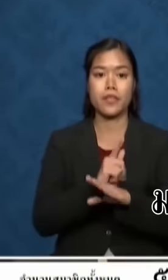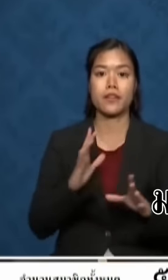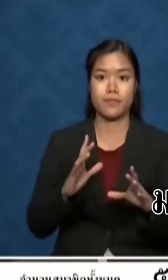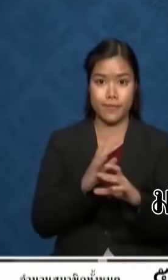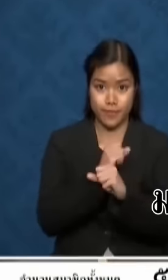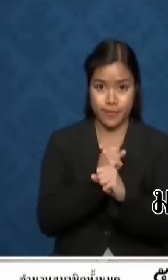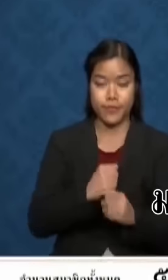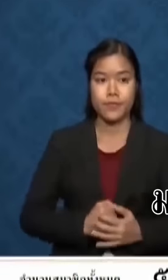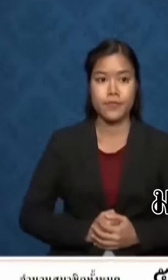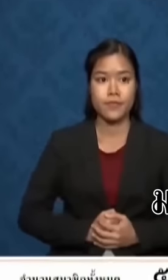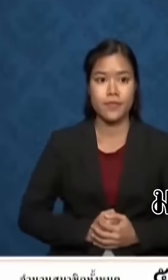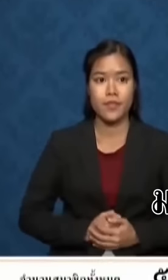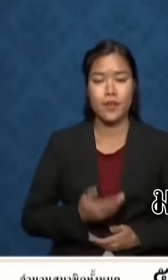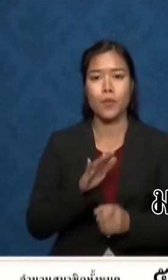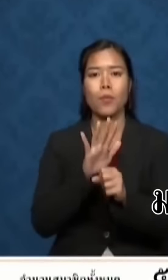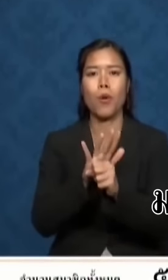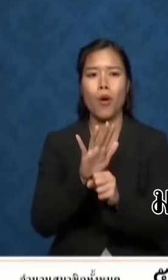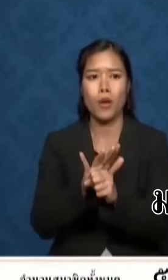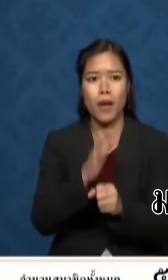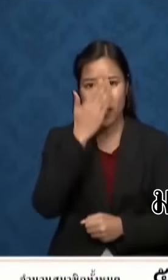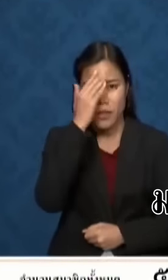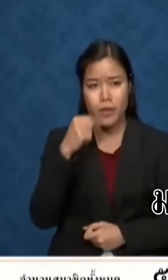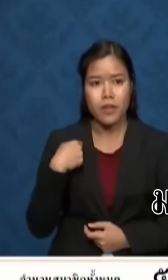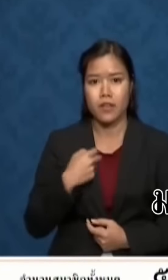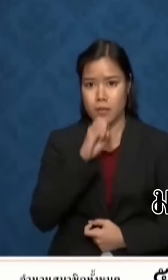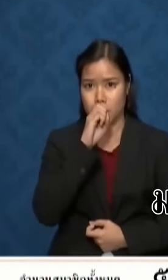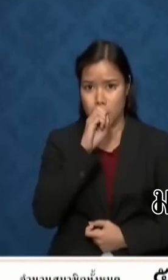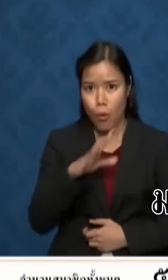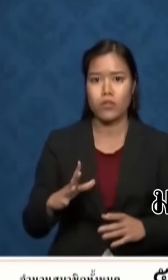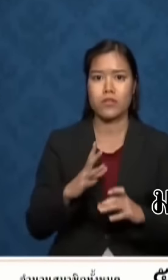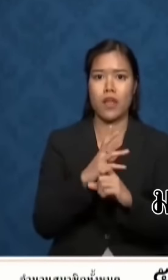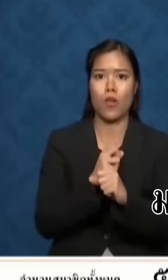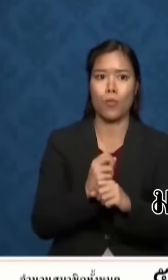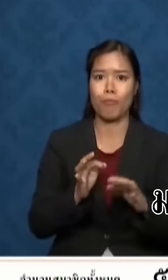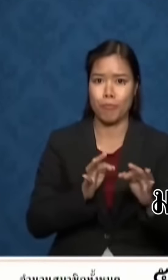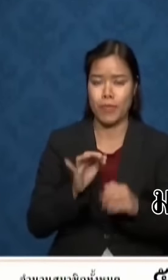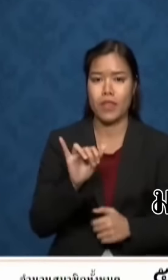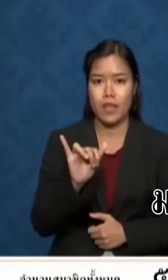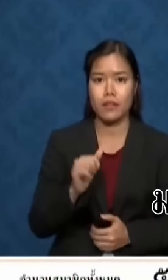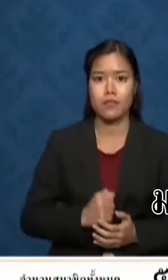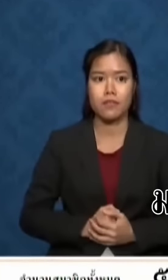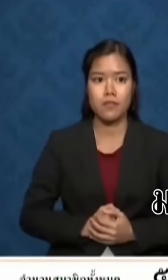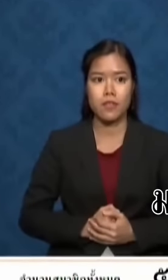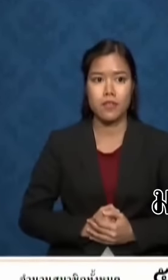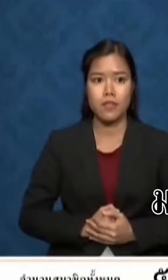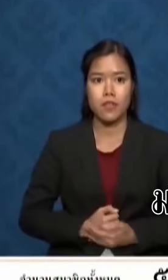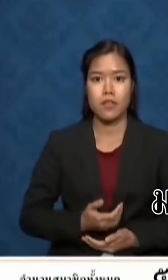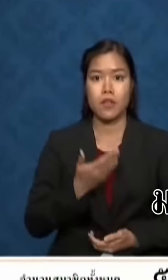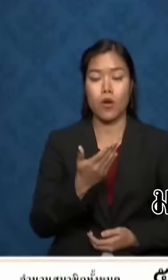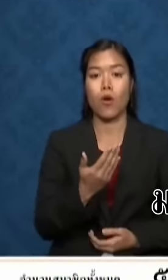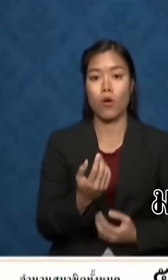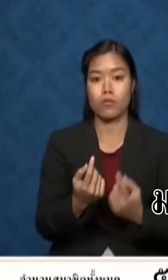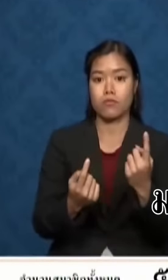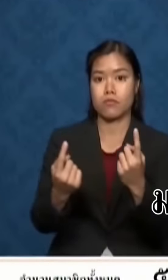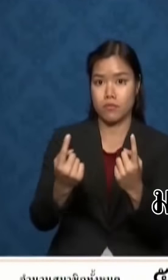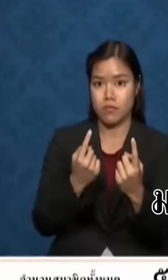คอรัมากครับ gef้ว่ผมอยไมไดวินิยชัยด้วยเดี๋ยขออยากวนิชัยที่ทั้งสองท่ได